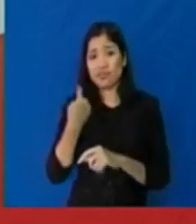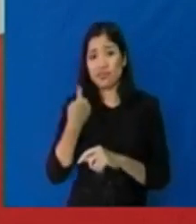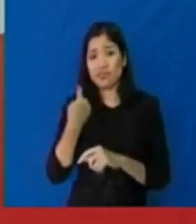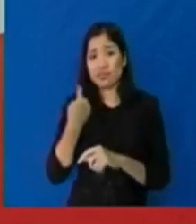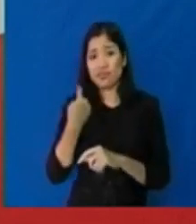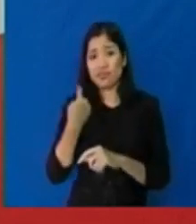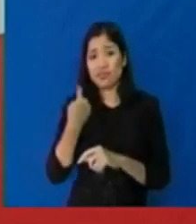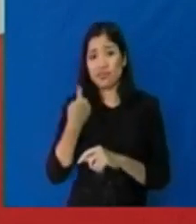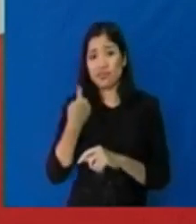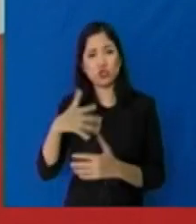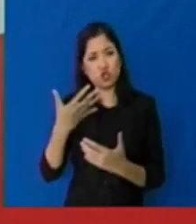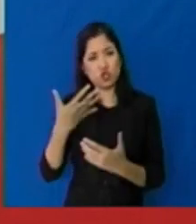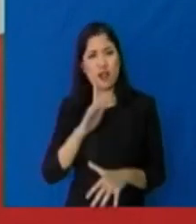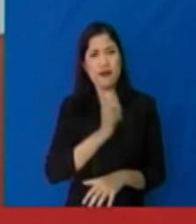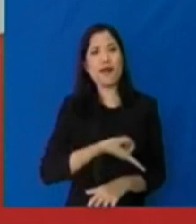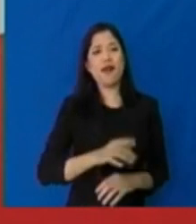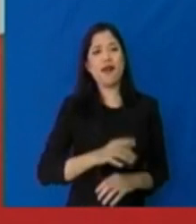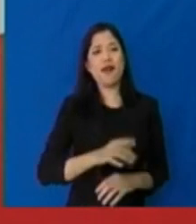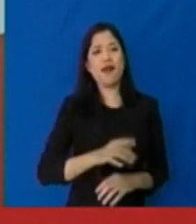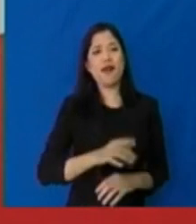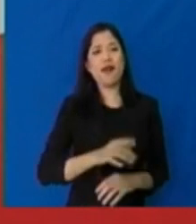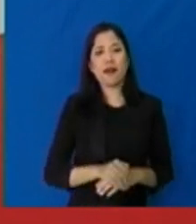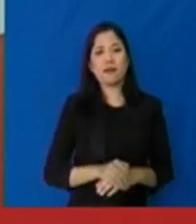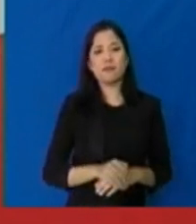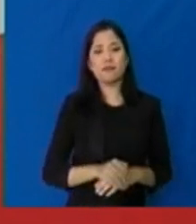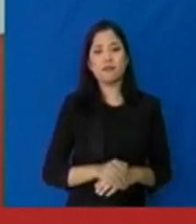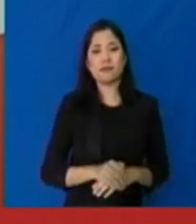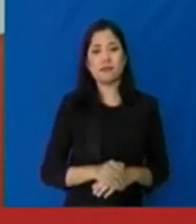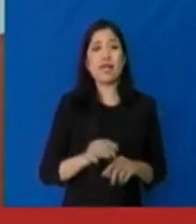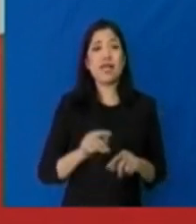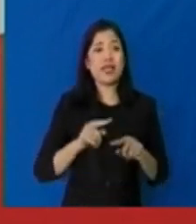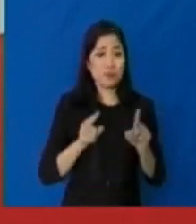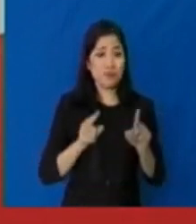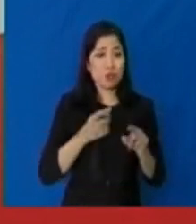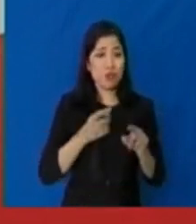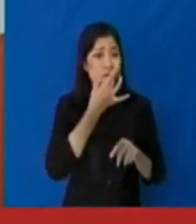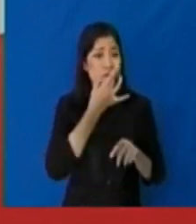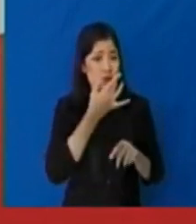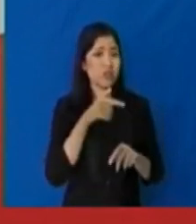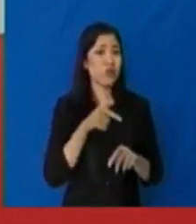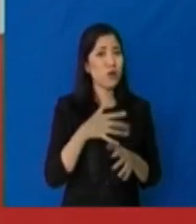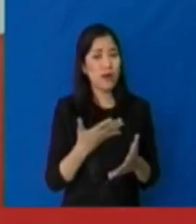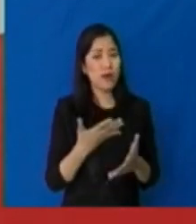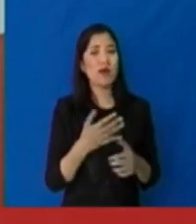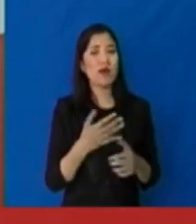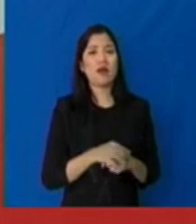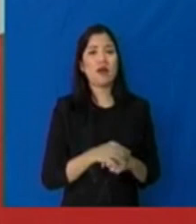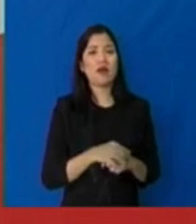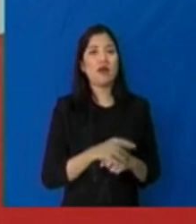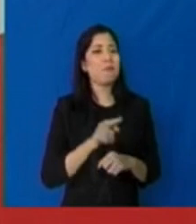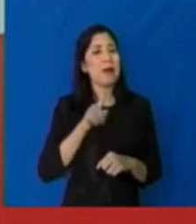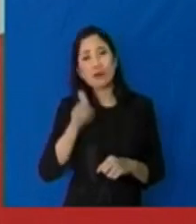gunakan pun juga sudah kita miliki. Namun sekali lagi, obat-obatan ini adalah atas